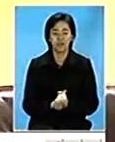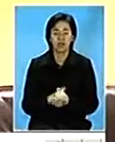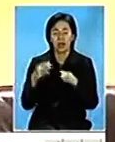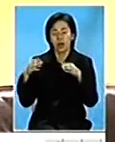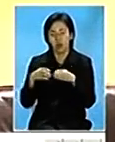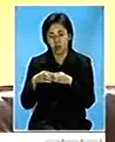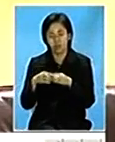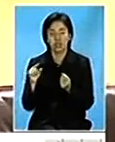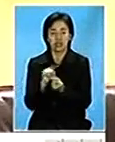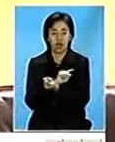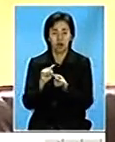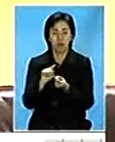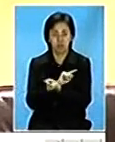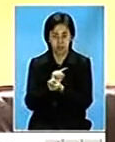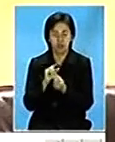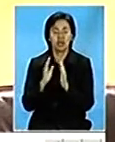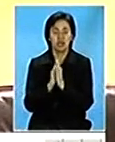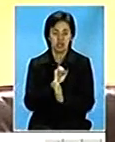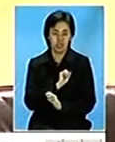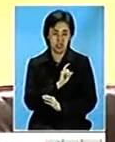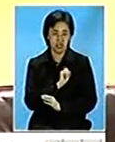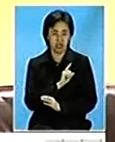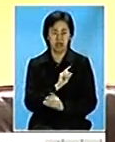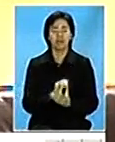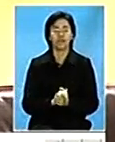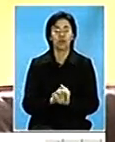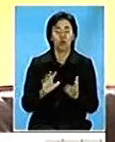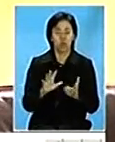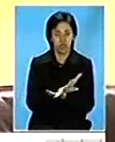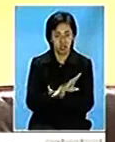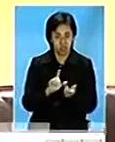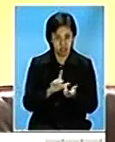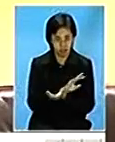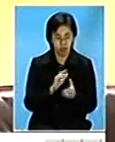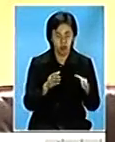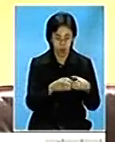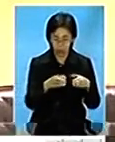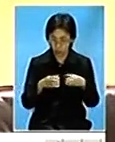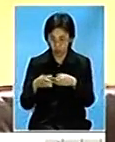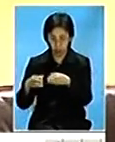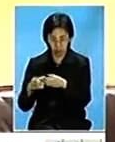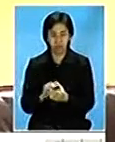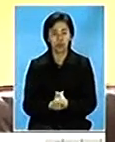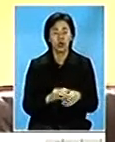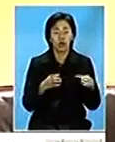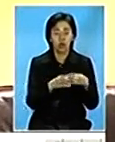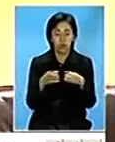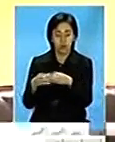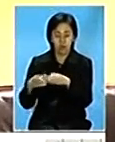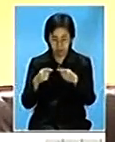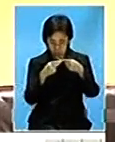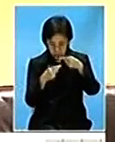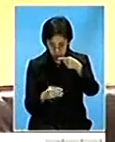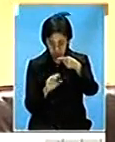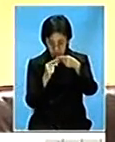การเรียนรู้สังคมศึกษาศาสนาและวัฒนธรรมซึ่งเป็นกลุ่มสาระใน8กลุ่มสาระการ